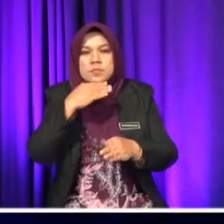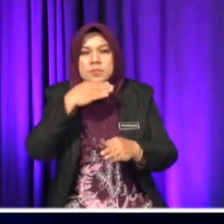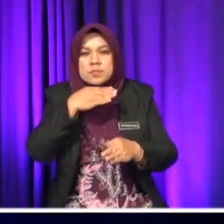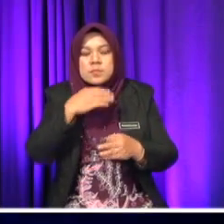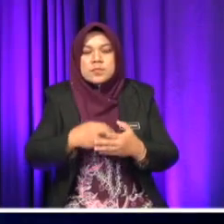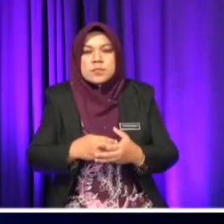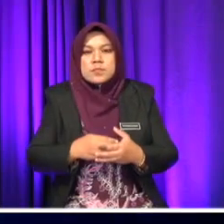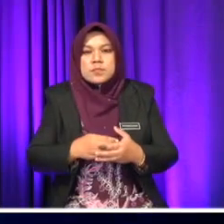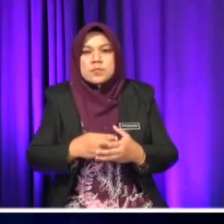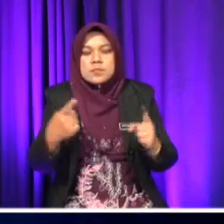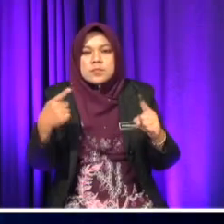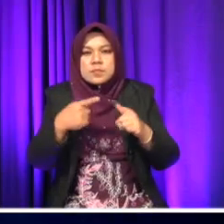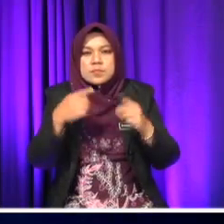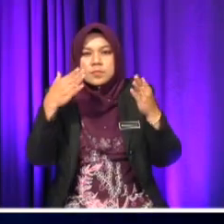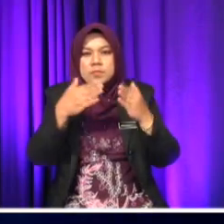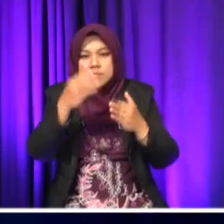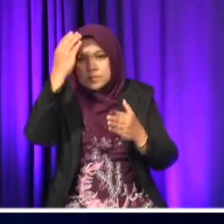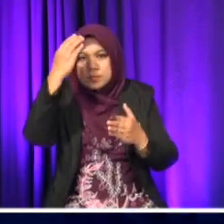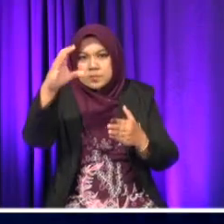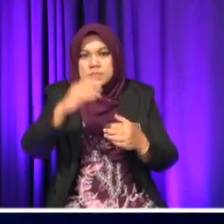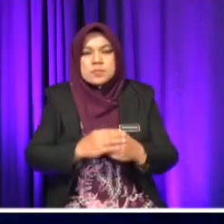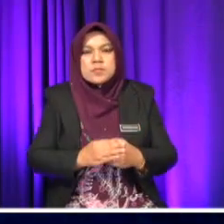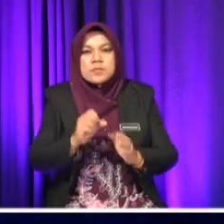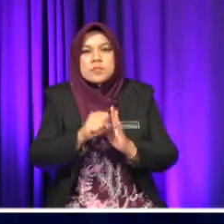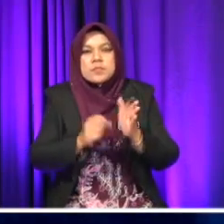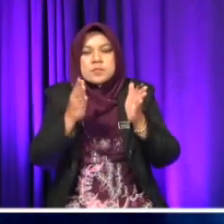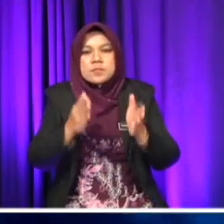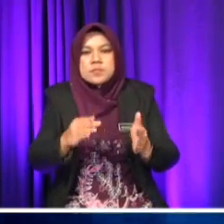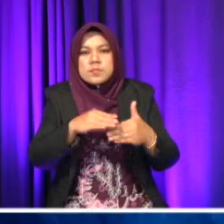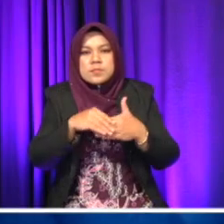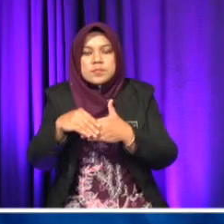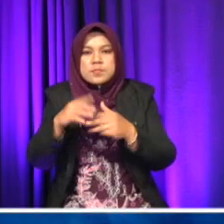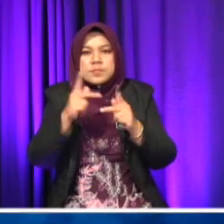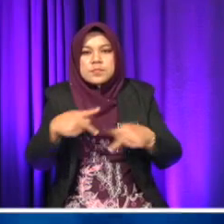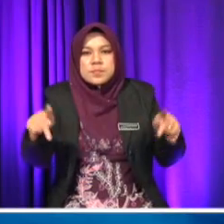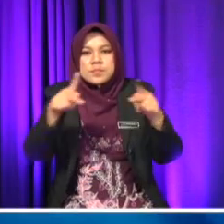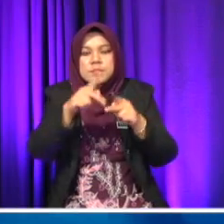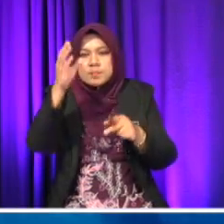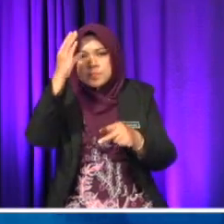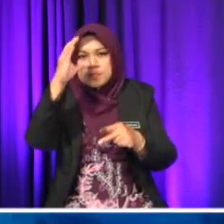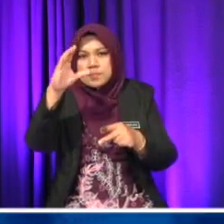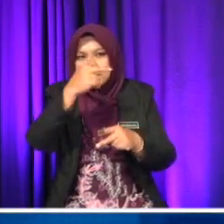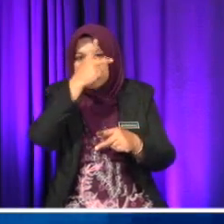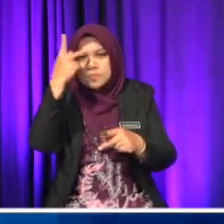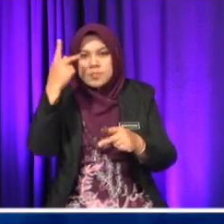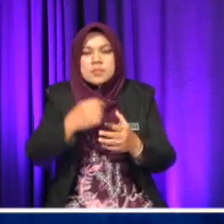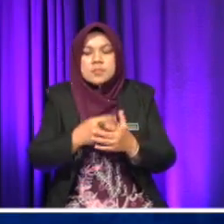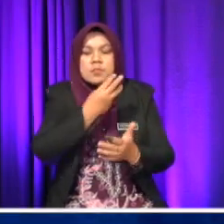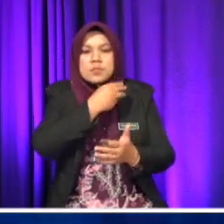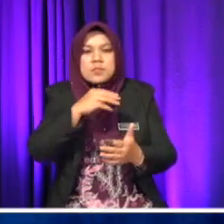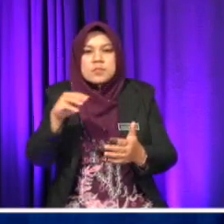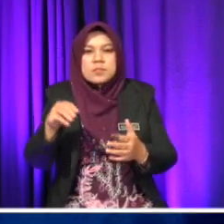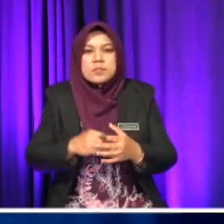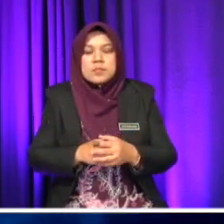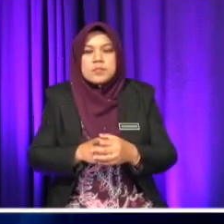dari sudut kritility seorang pemimpin beliau kreatif karena mereka mampu